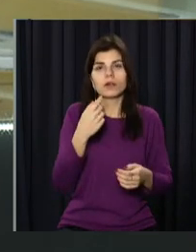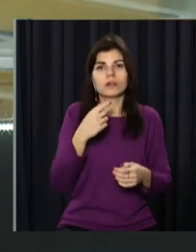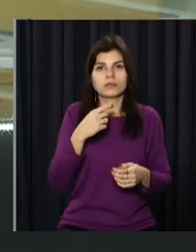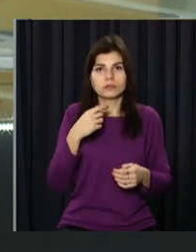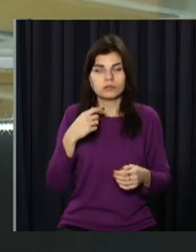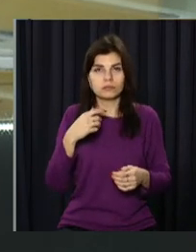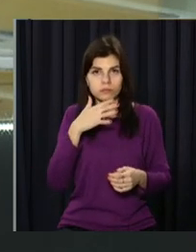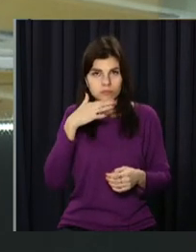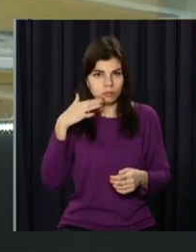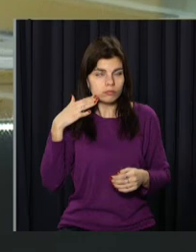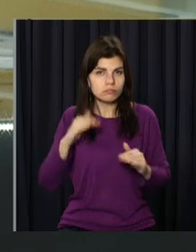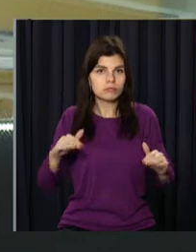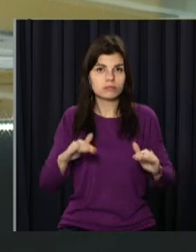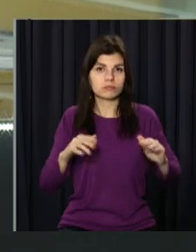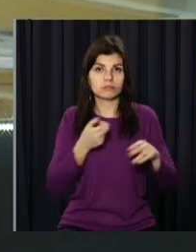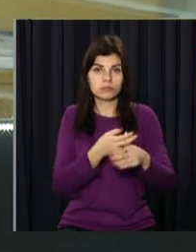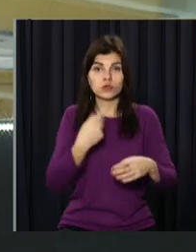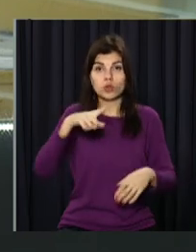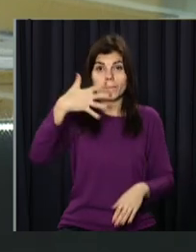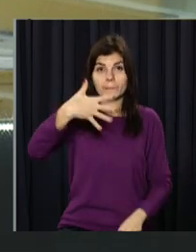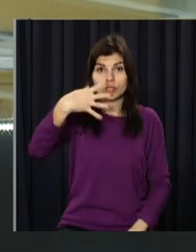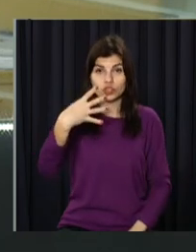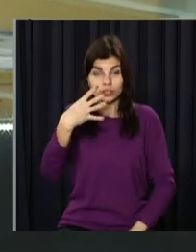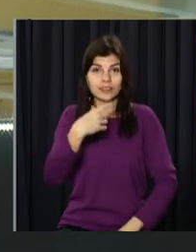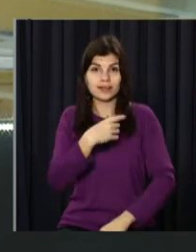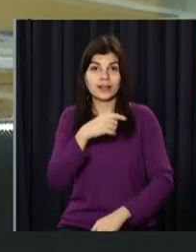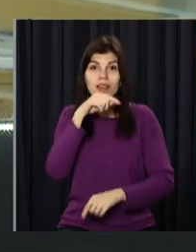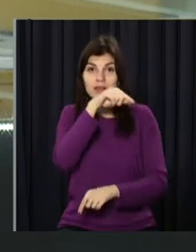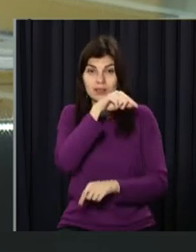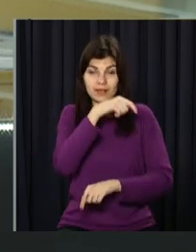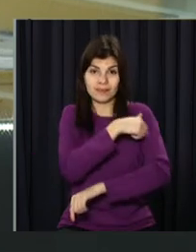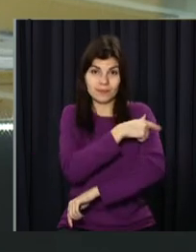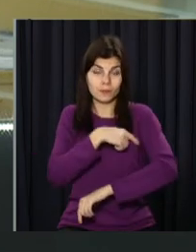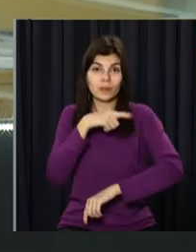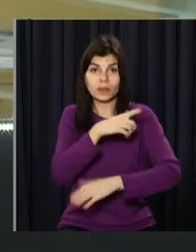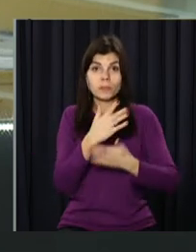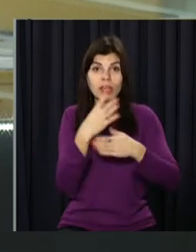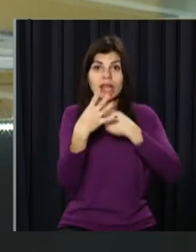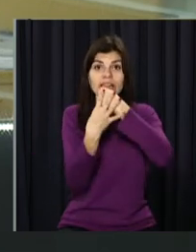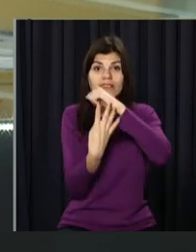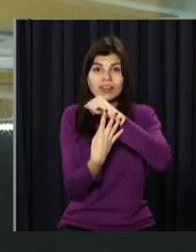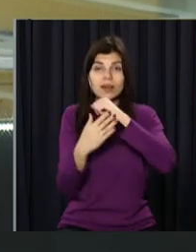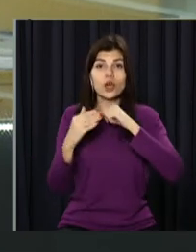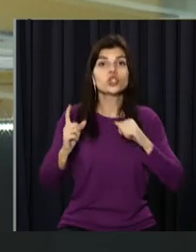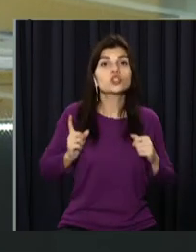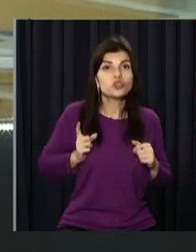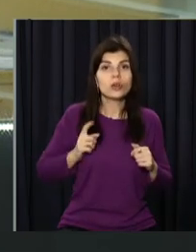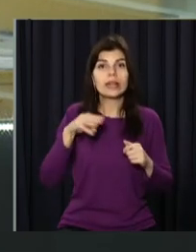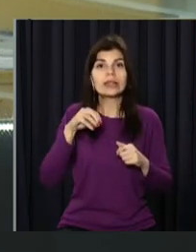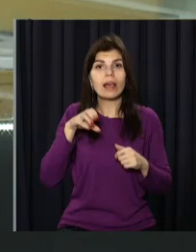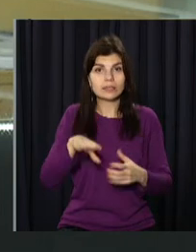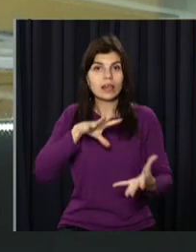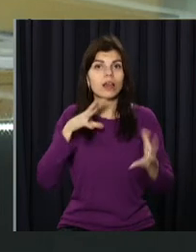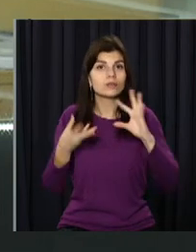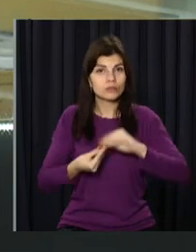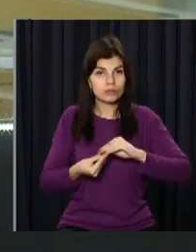в обласній дитячій лікарні 54 маленькі пацієнти. З них 19 очікують результатів дослідження. В 34